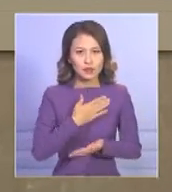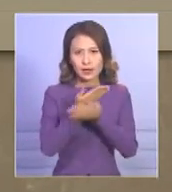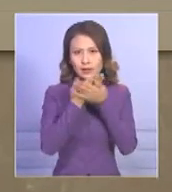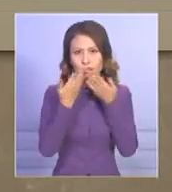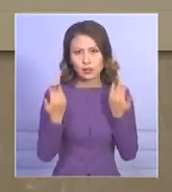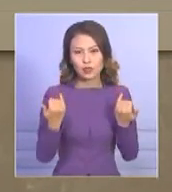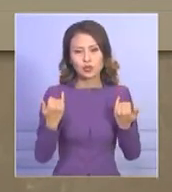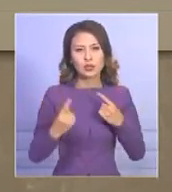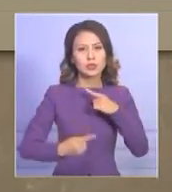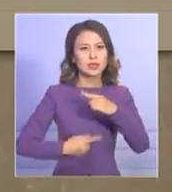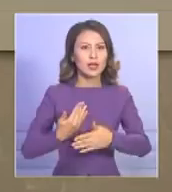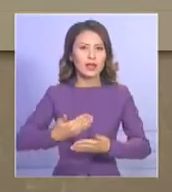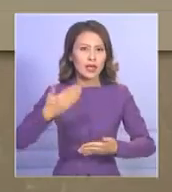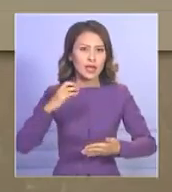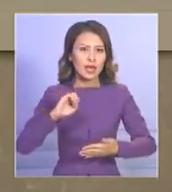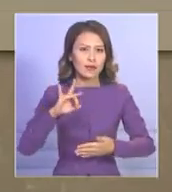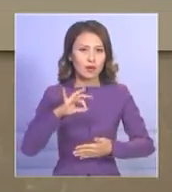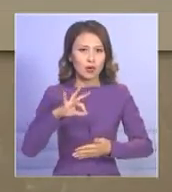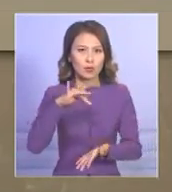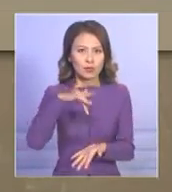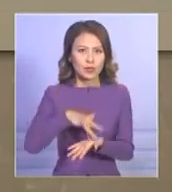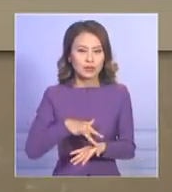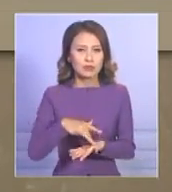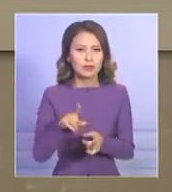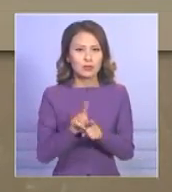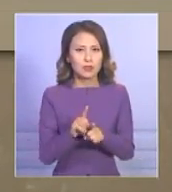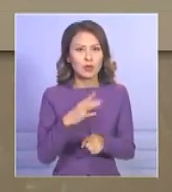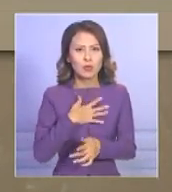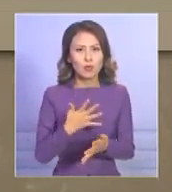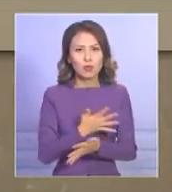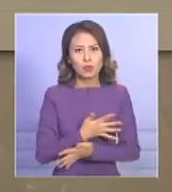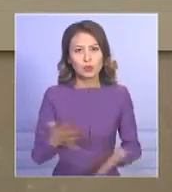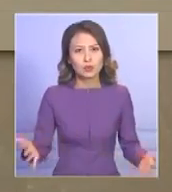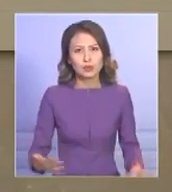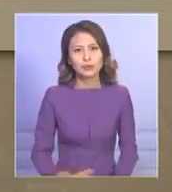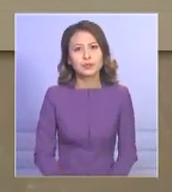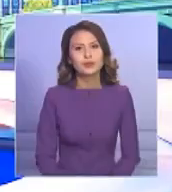тиісті Еуроодақтың басқа мүшелерінің тырп етпеуі мені қатты алаңдатады.